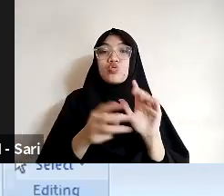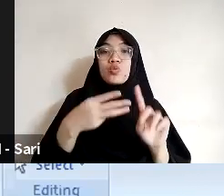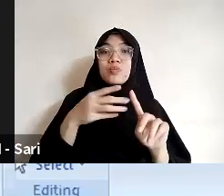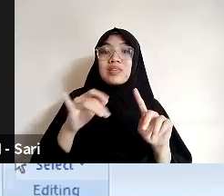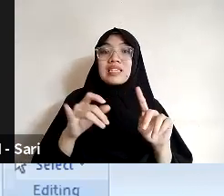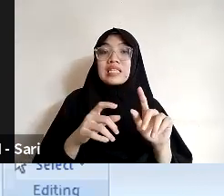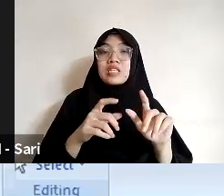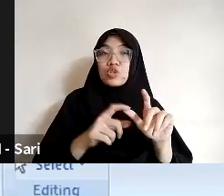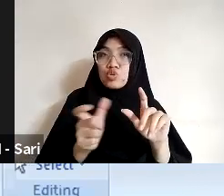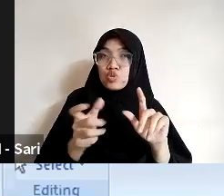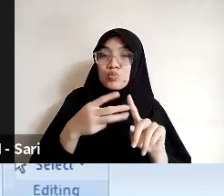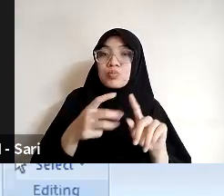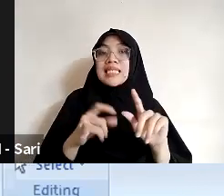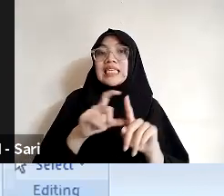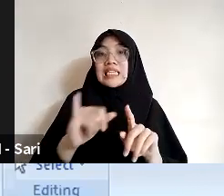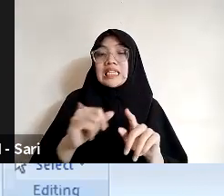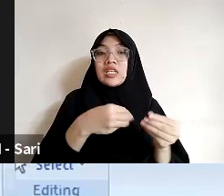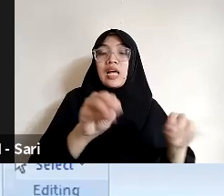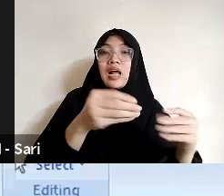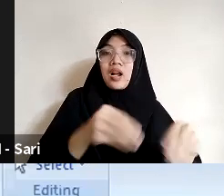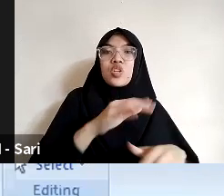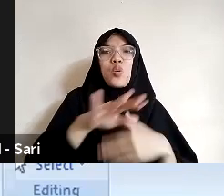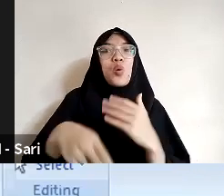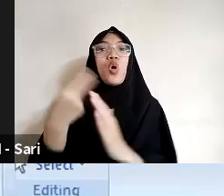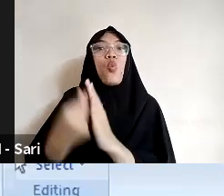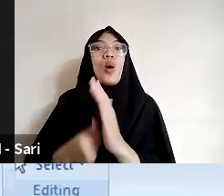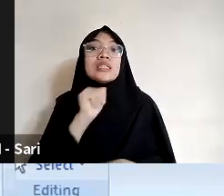perdagangan kita, dan itu adalah duit rakyat.